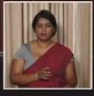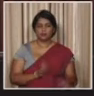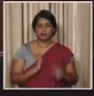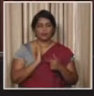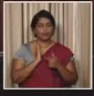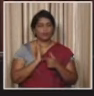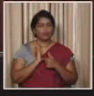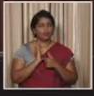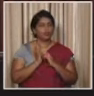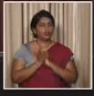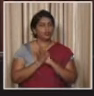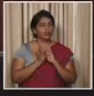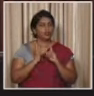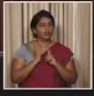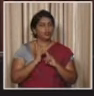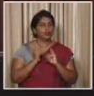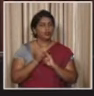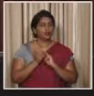तुषार इंद्रनी लमरसेन मैं तुम